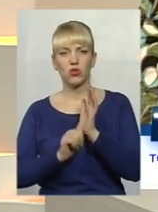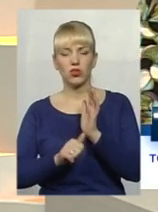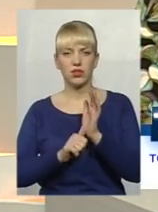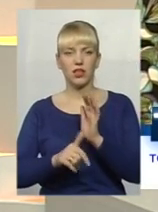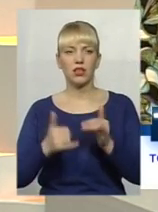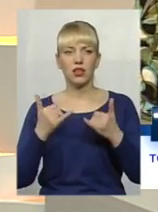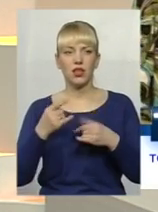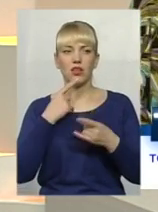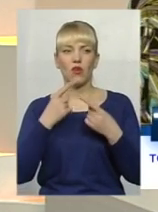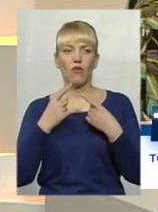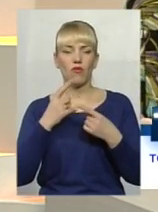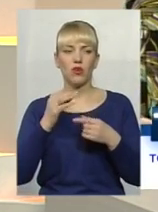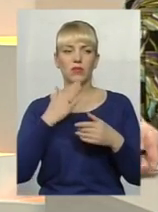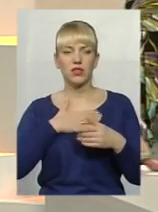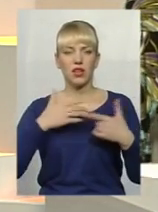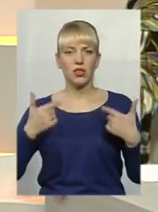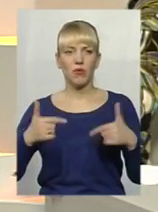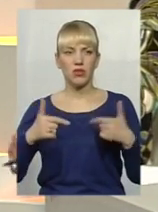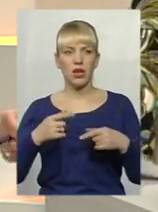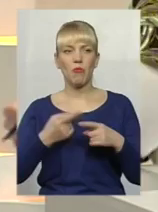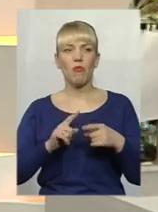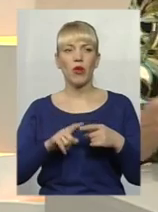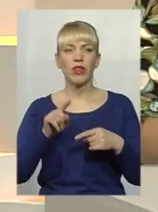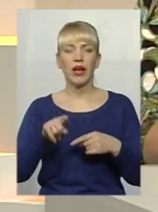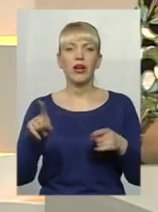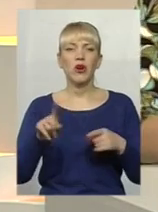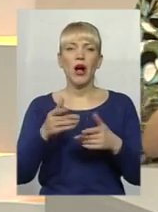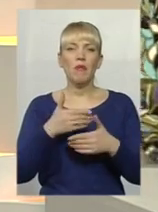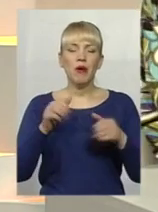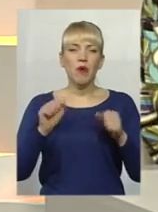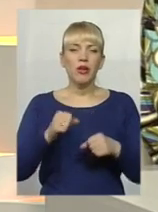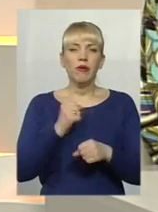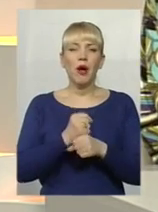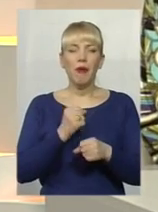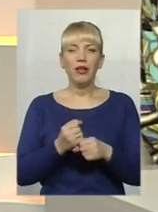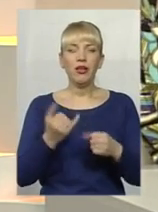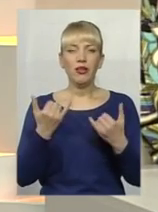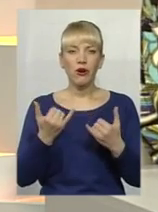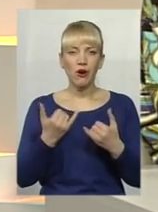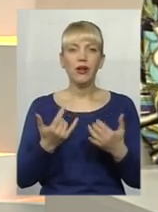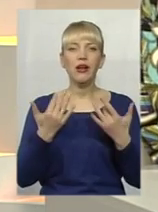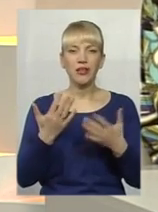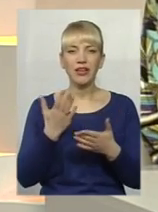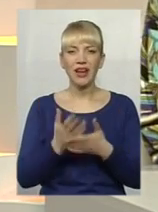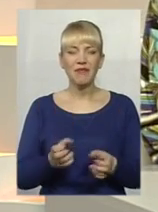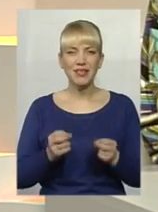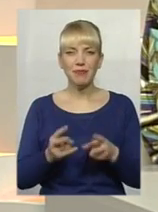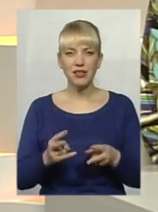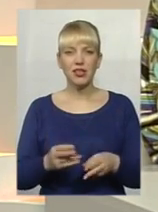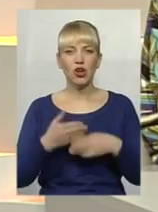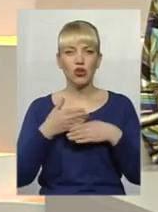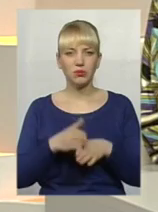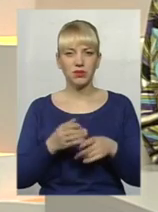говоримо із гостями студії про те, що можемо ми зробити сьогодні, наскільки небезпечними, власне, є розбита